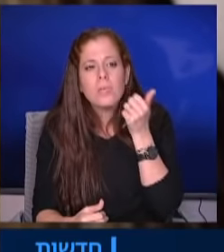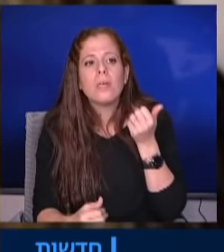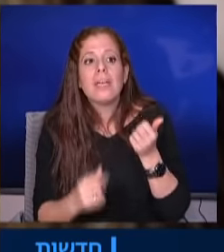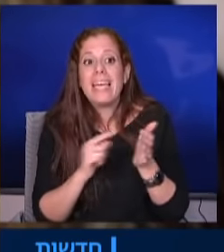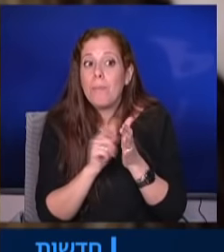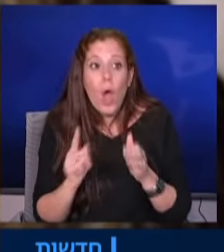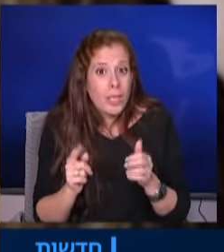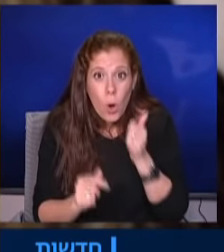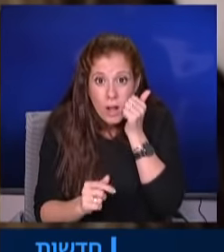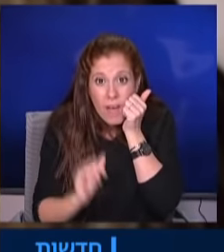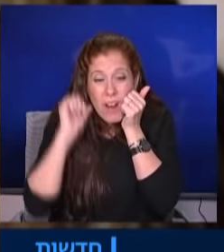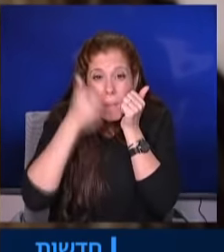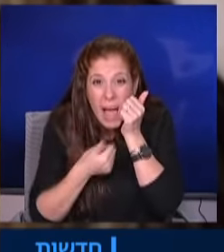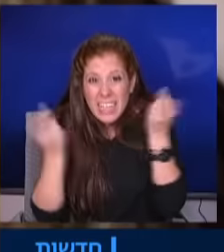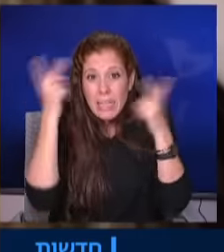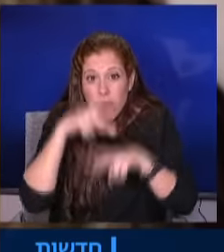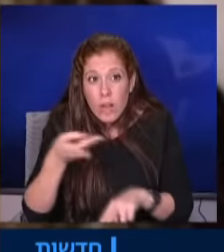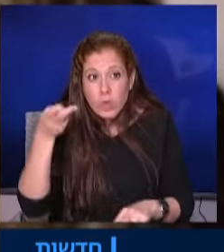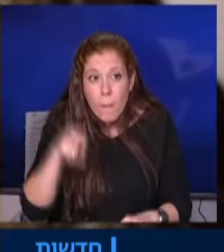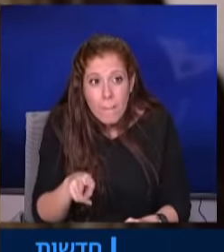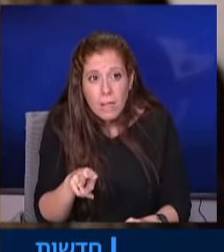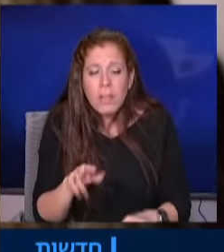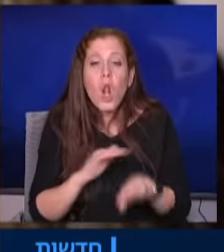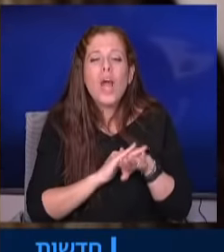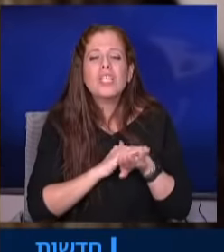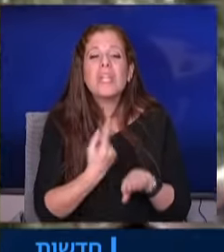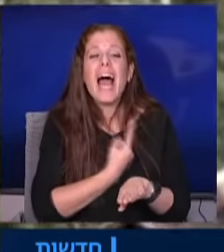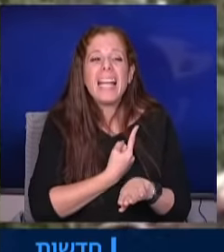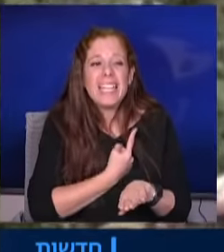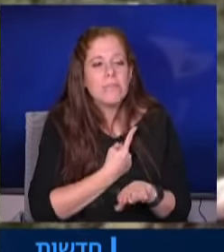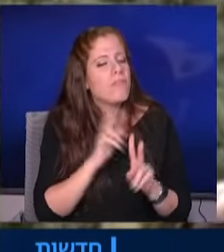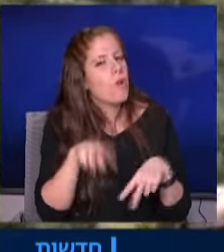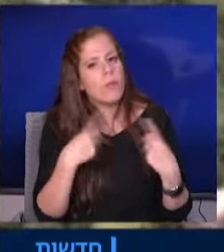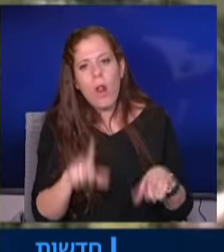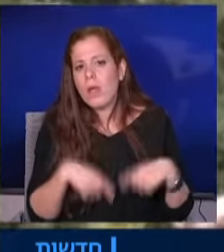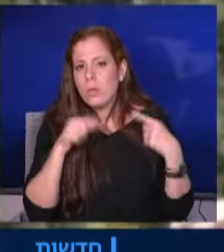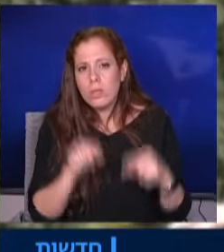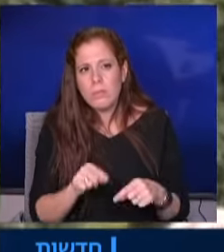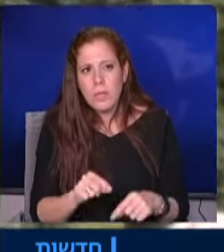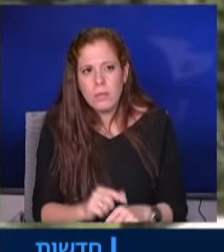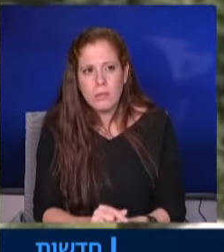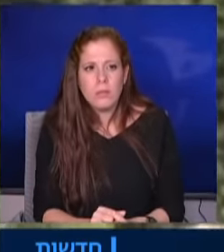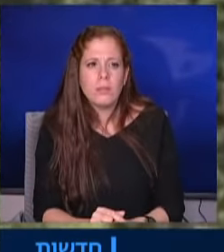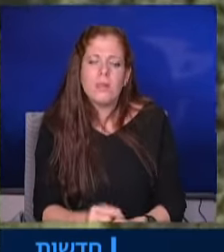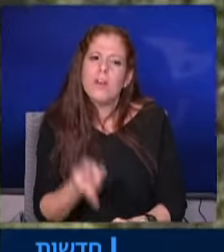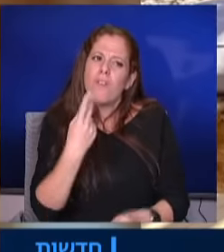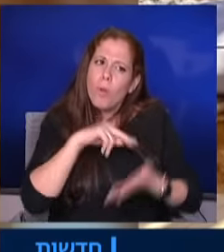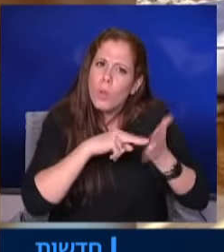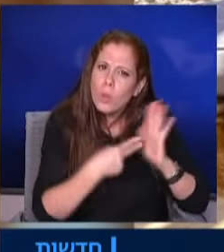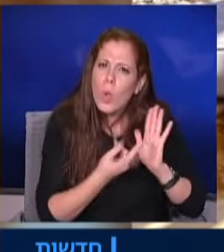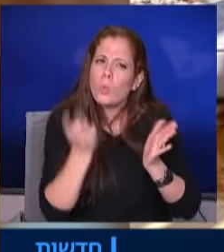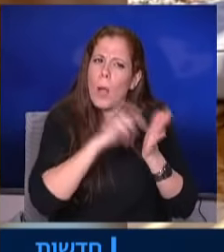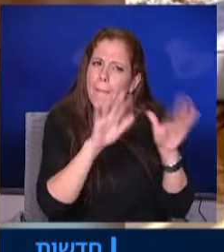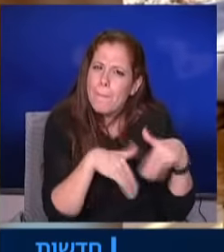הייתי עונה לו, ולמחרת הייתי מבינה שהיא עומדת, לא הייתי סולחת לעצמי ולא הייתי יכולה לחיות עם זה. והיו לו כבר תוכניות שהוא קם